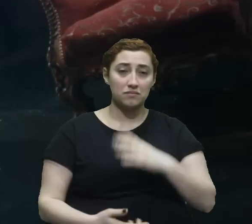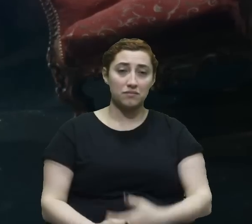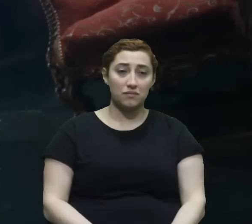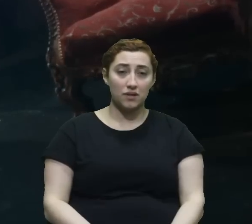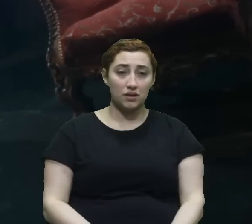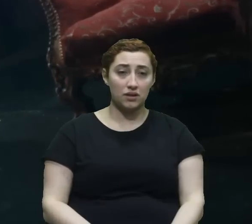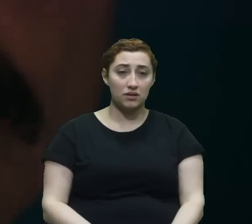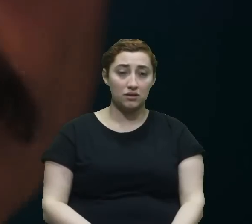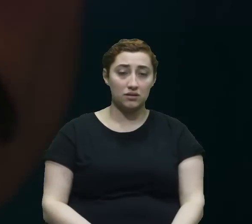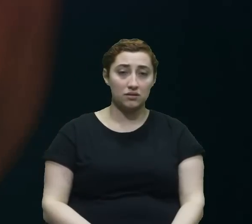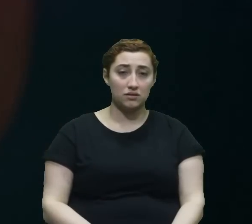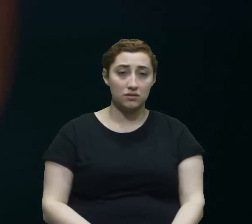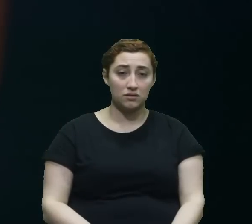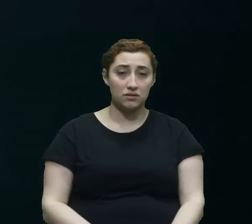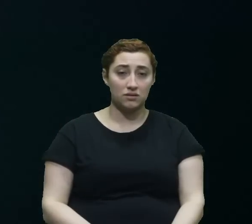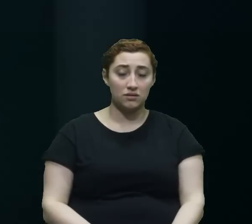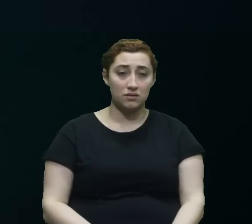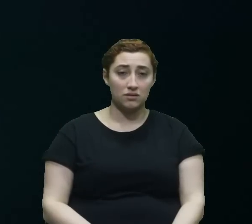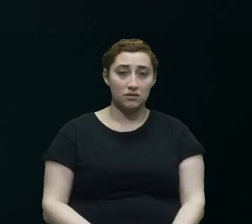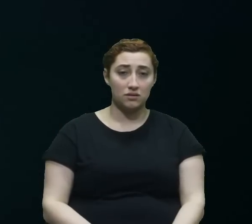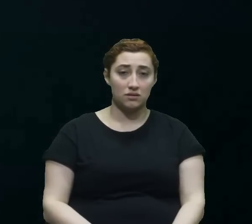an üzülerek baktı Süreyya'ya.